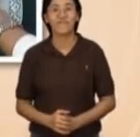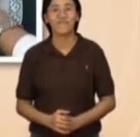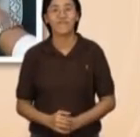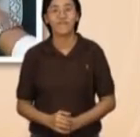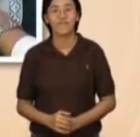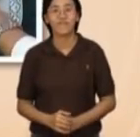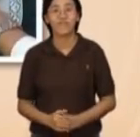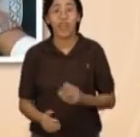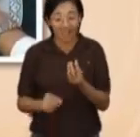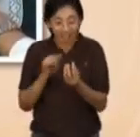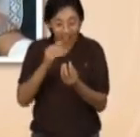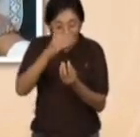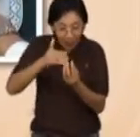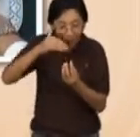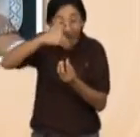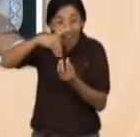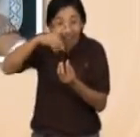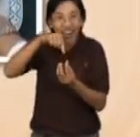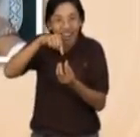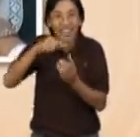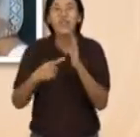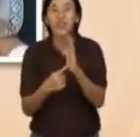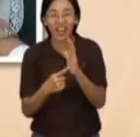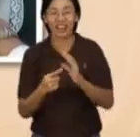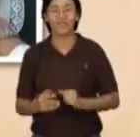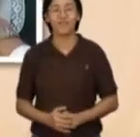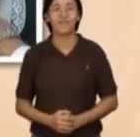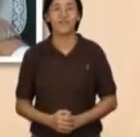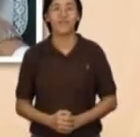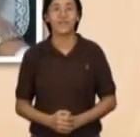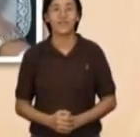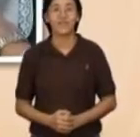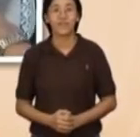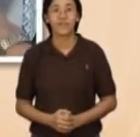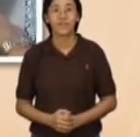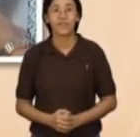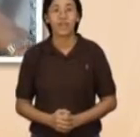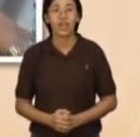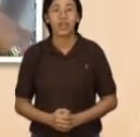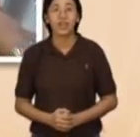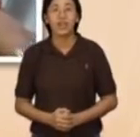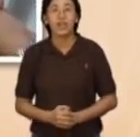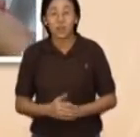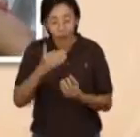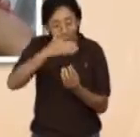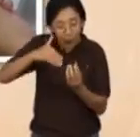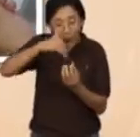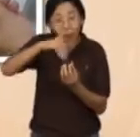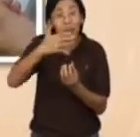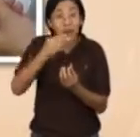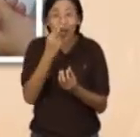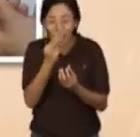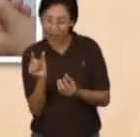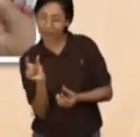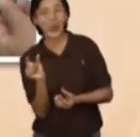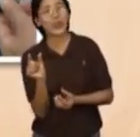ครับ ค่ะอ๋อ แล้วตัวที่ไม่ได้บ้างก็จะออกมาถ้าเคี่ยวไปสักพักก็จ